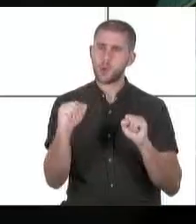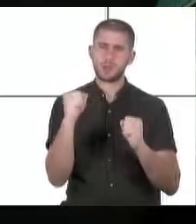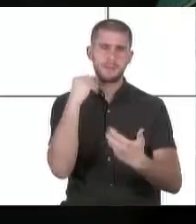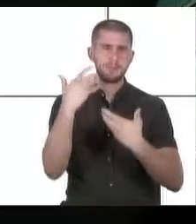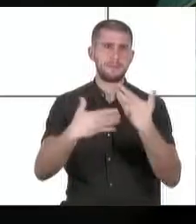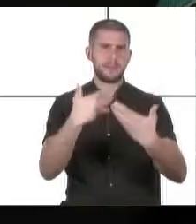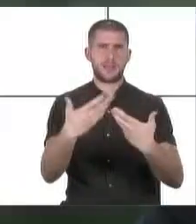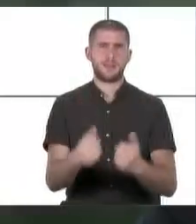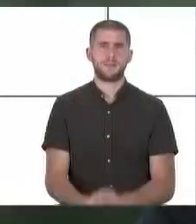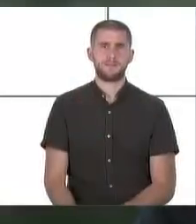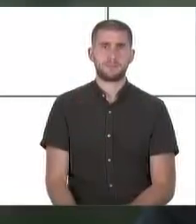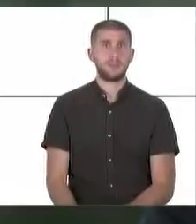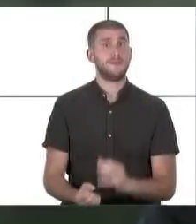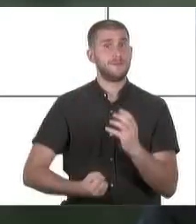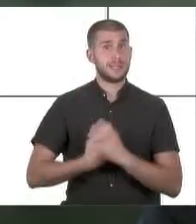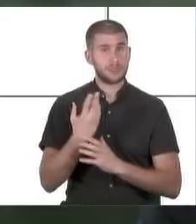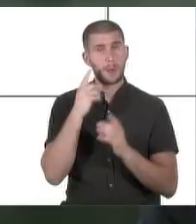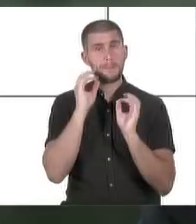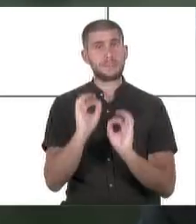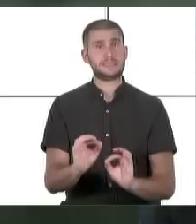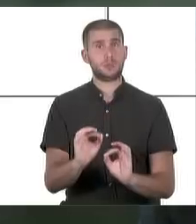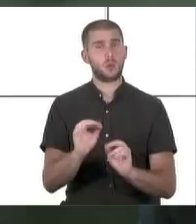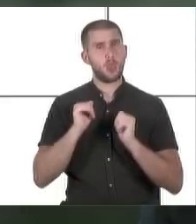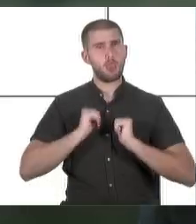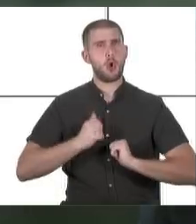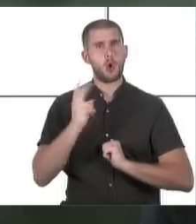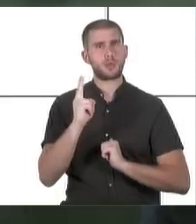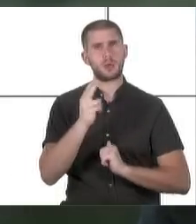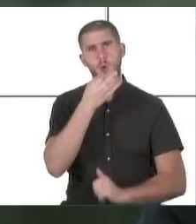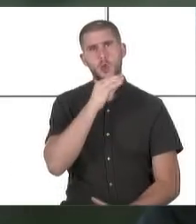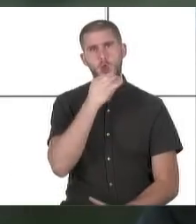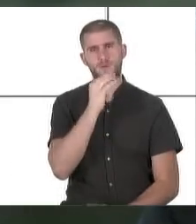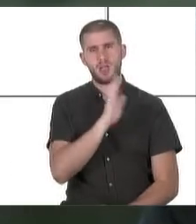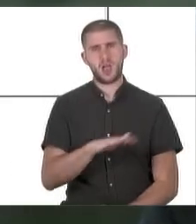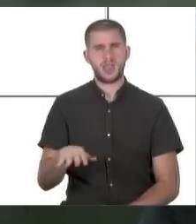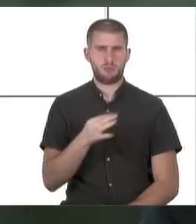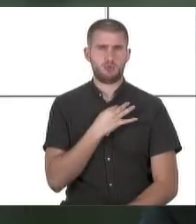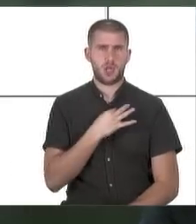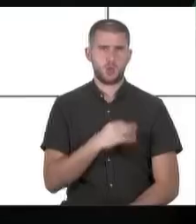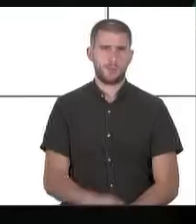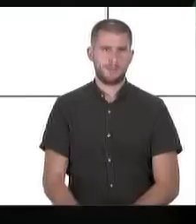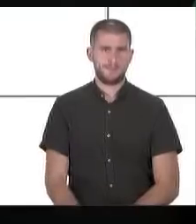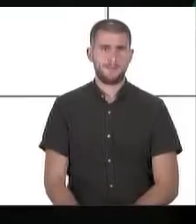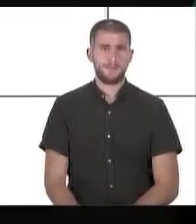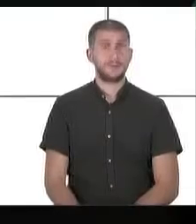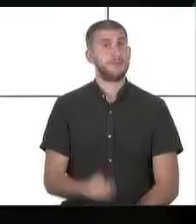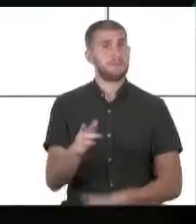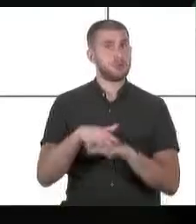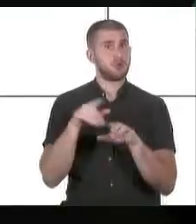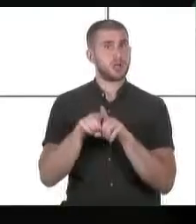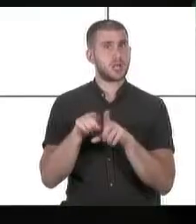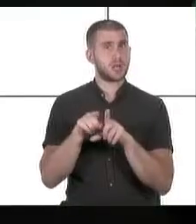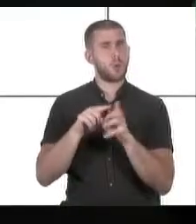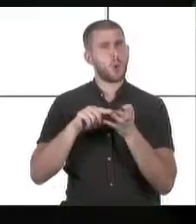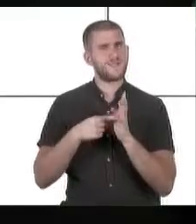דמוקרטית, קדמת. וליצור פה מציאות נוחה יותר, טובה יותר. לילדים שלנו. זה נשמע כמו סט של